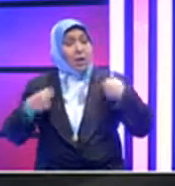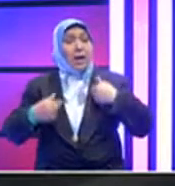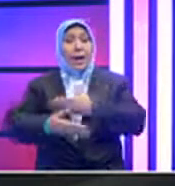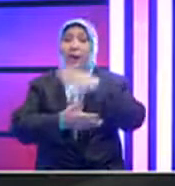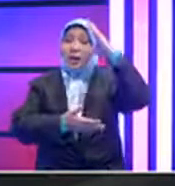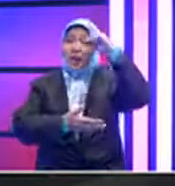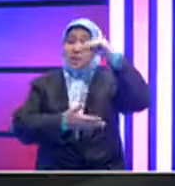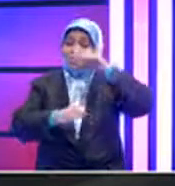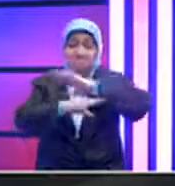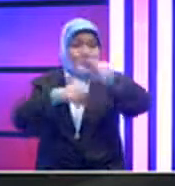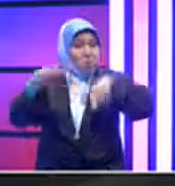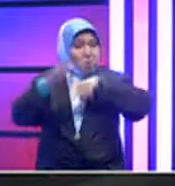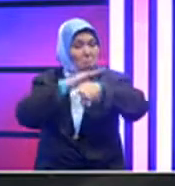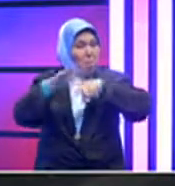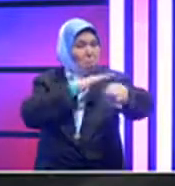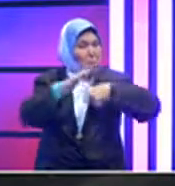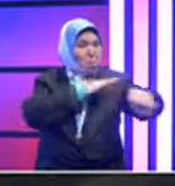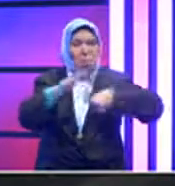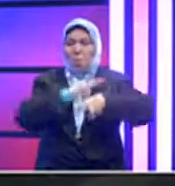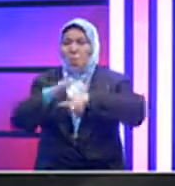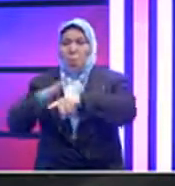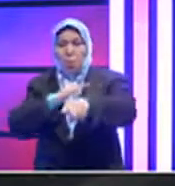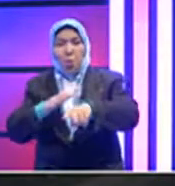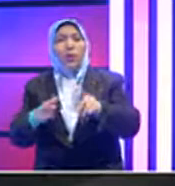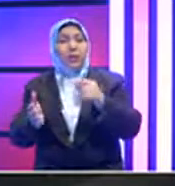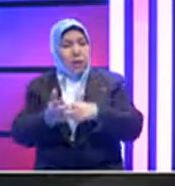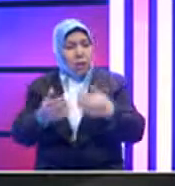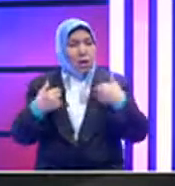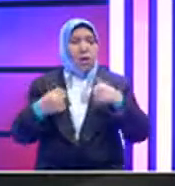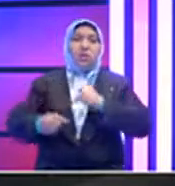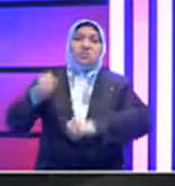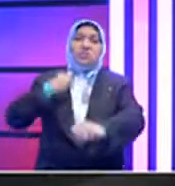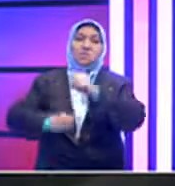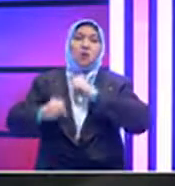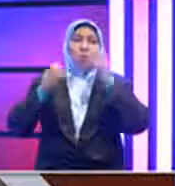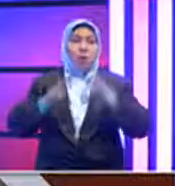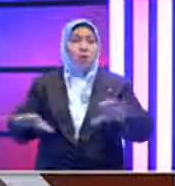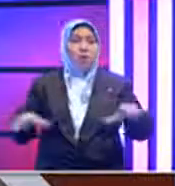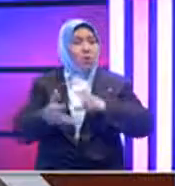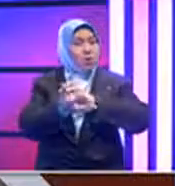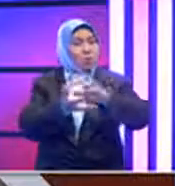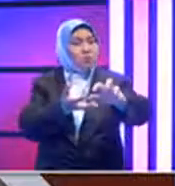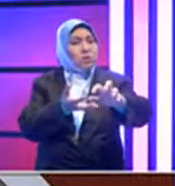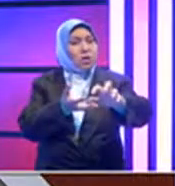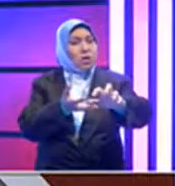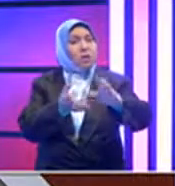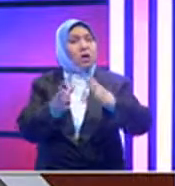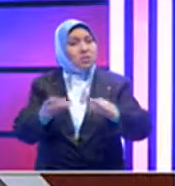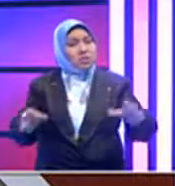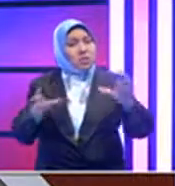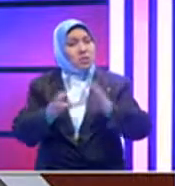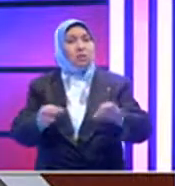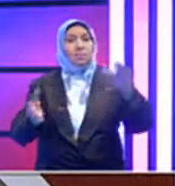dibunuh innahu kaana Min Al musyidin ini adalah sifat orang yang berbuat kerusakan dia situnya